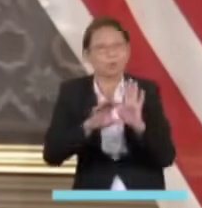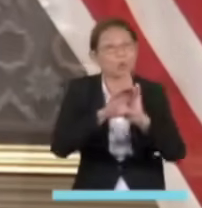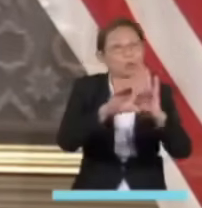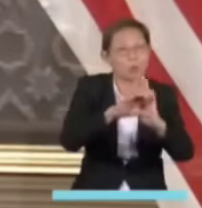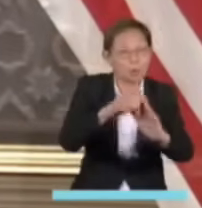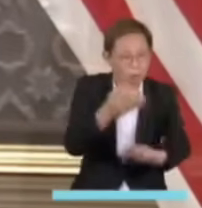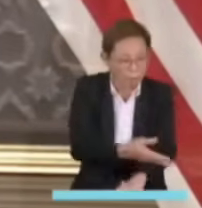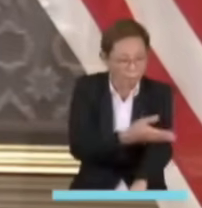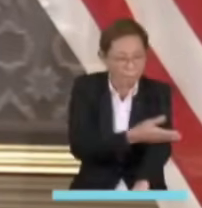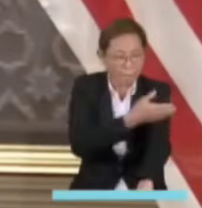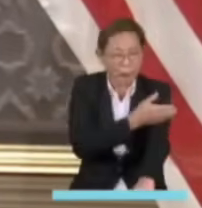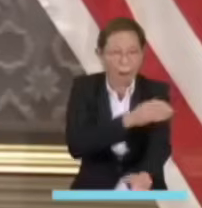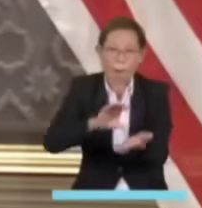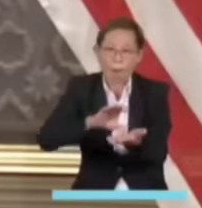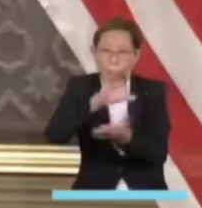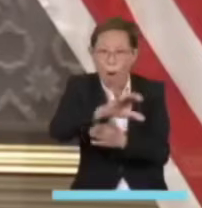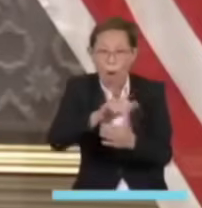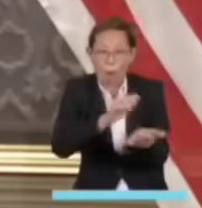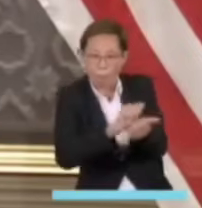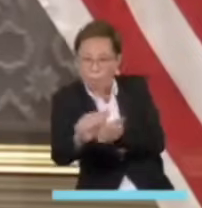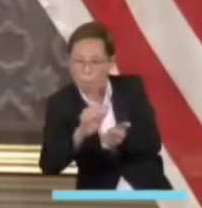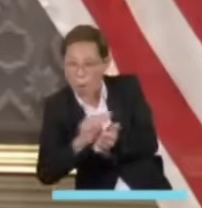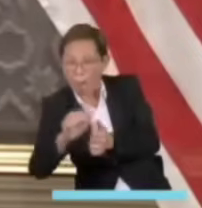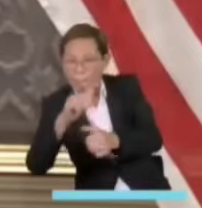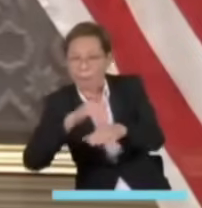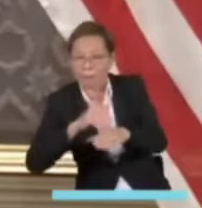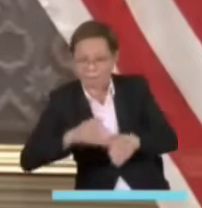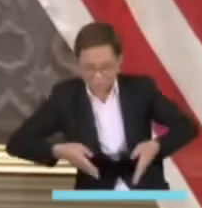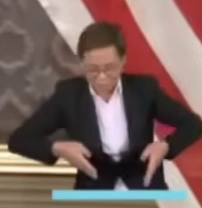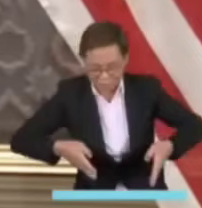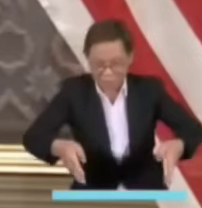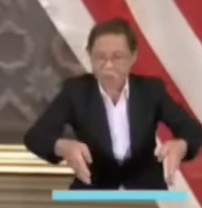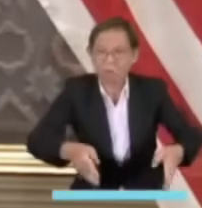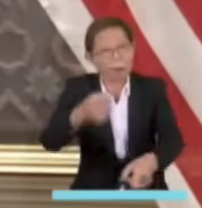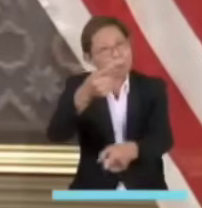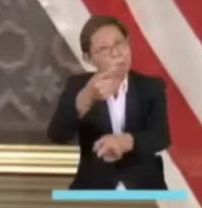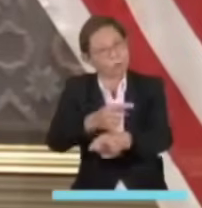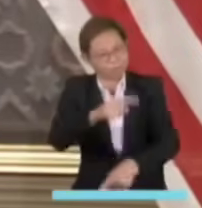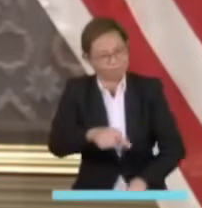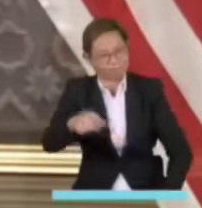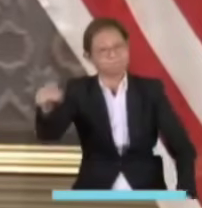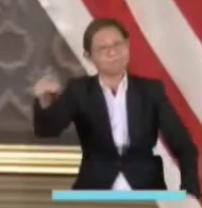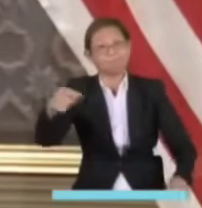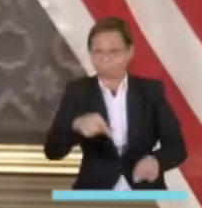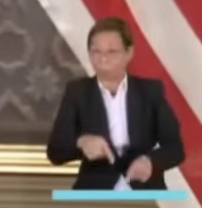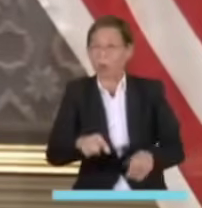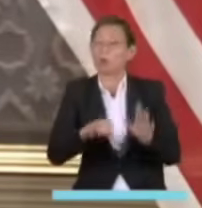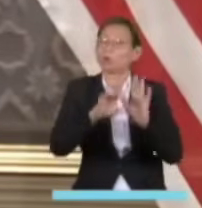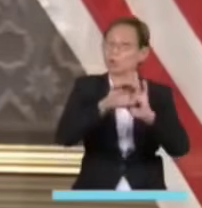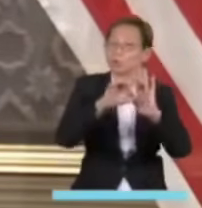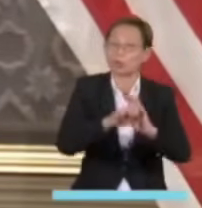Umpamanya kemajuan bagi pelaburan diluluskan sebelum ini berada pada landasan yang betul. Ya. Umpamanya